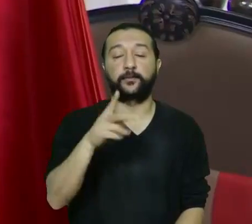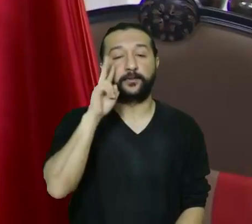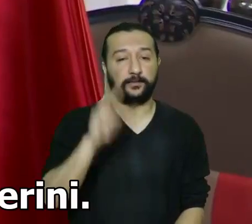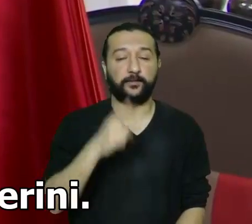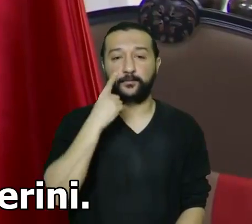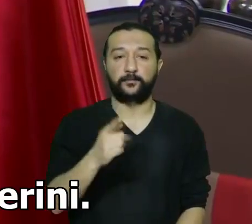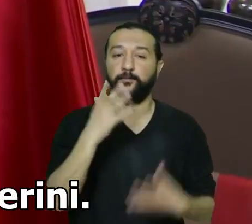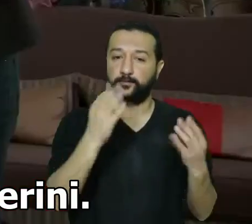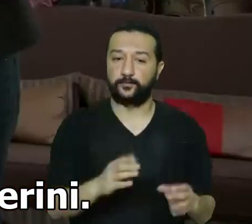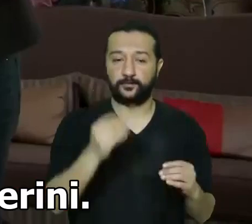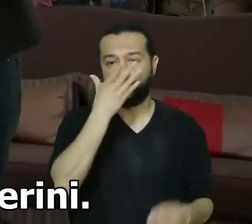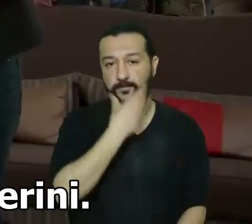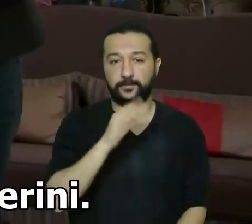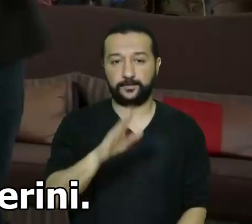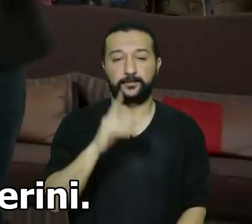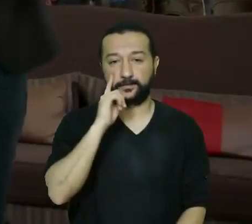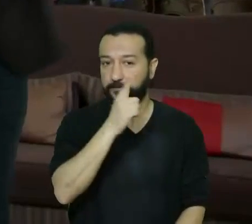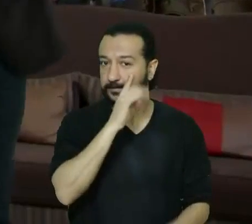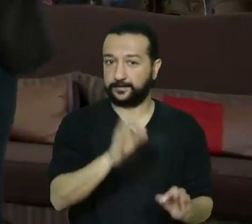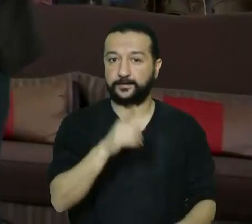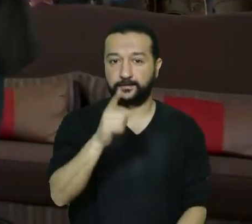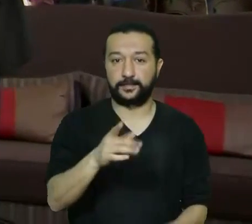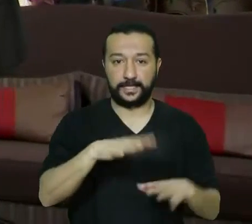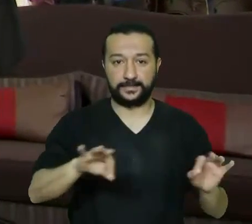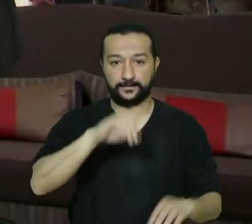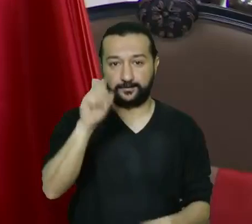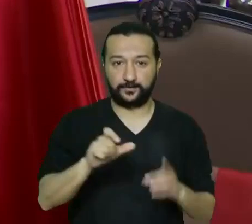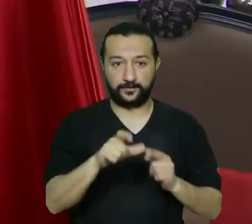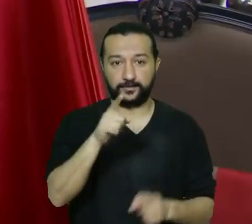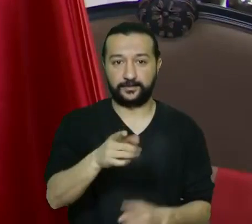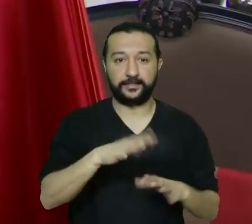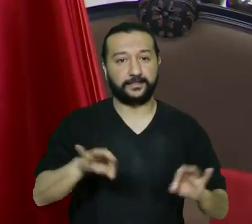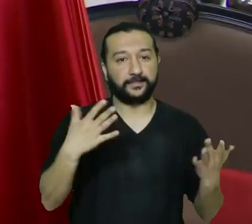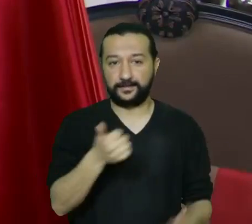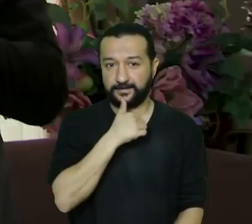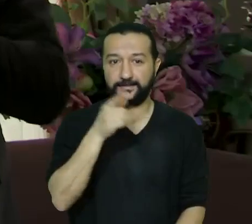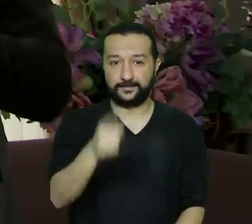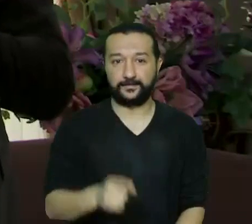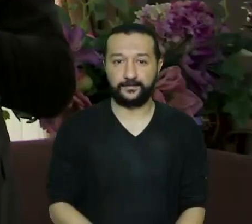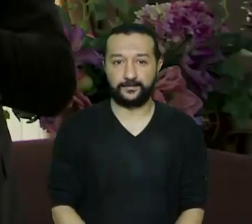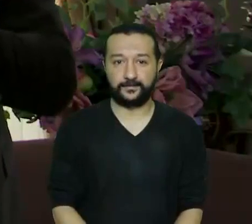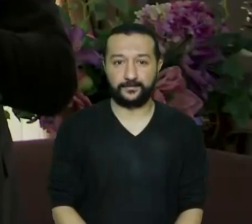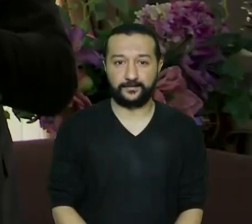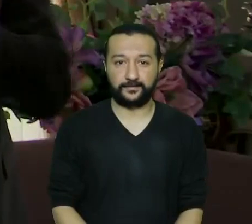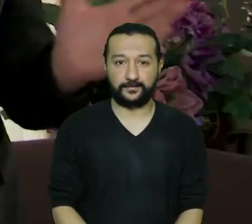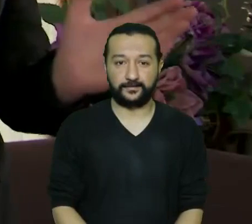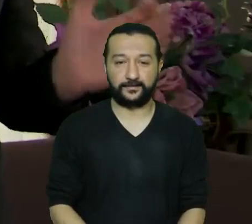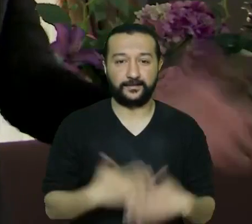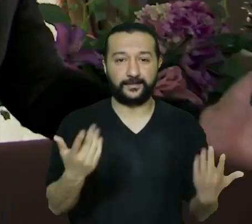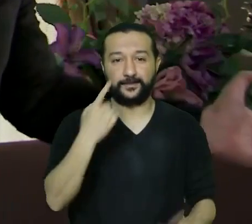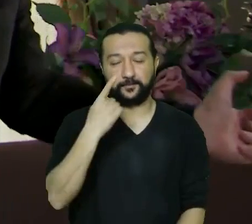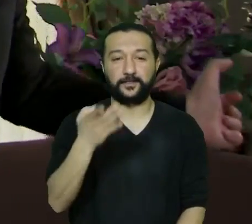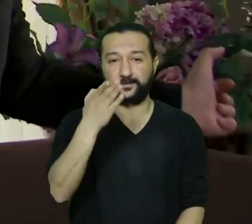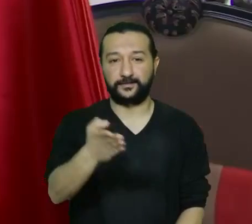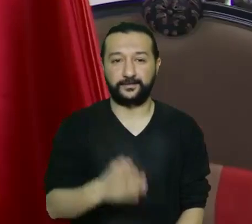yemin ederim. Tamam, çok güzel. Açma gözlerini. Tamam. Hazır mıyız Şükrü? Hazırız efendim. Açtı gözlerini. Ta ta ta